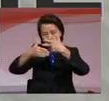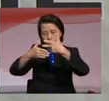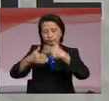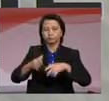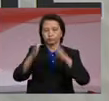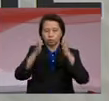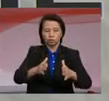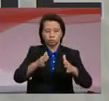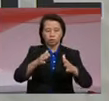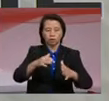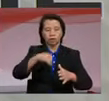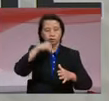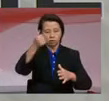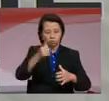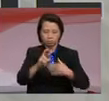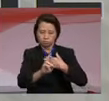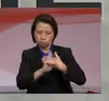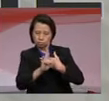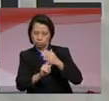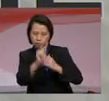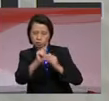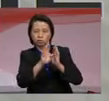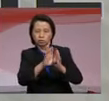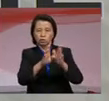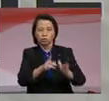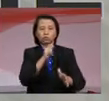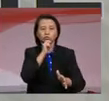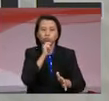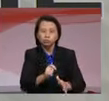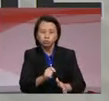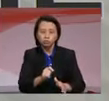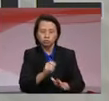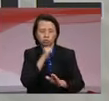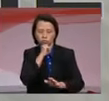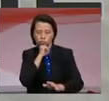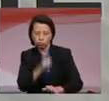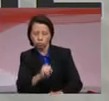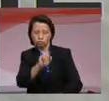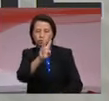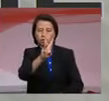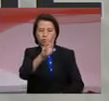awam golongan yang berisiko tinggi seperti warga emas, iaitu mereka yang berusia